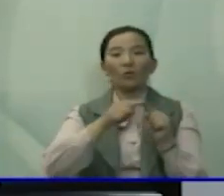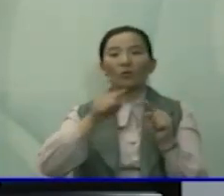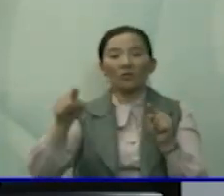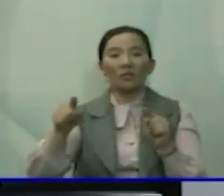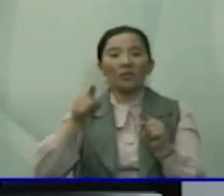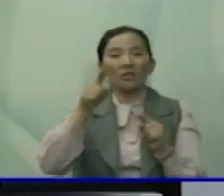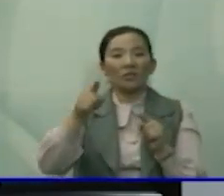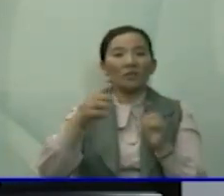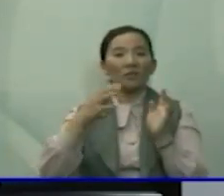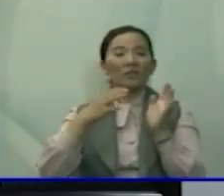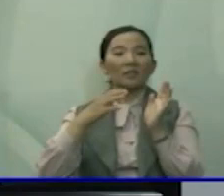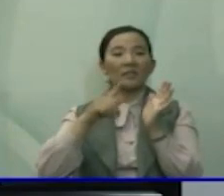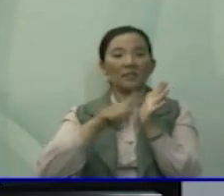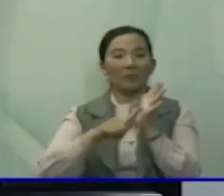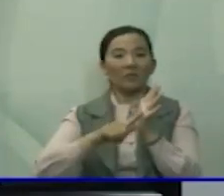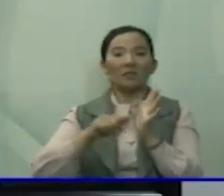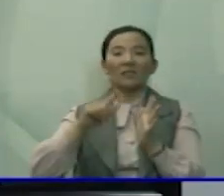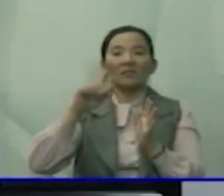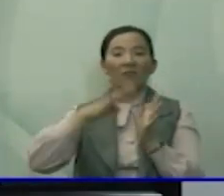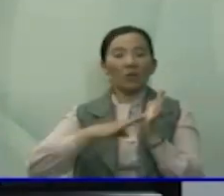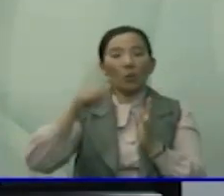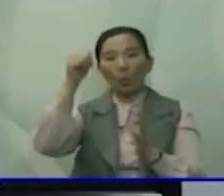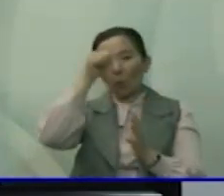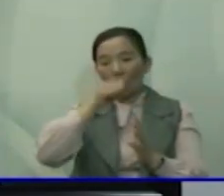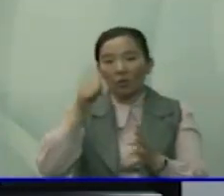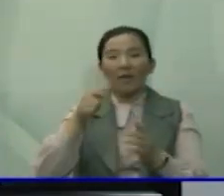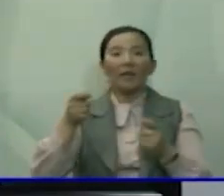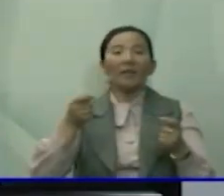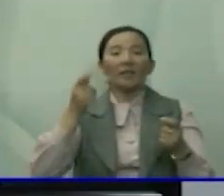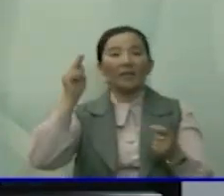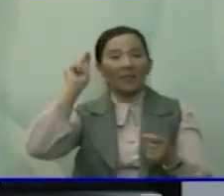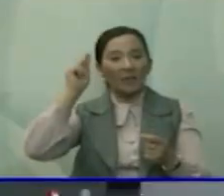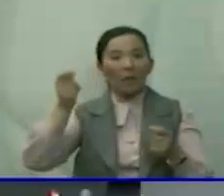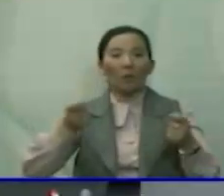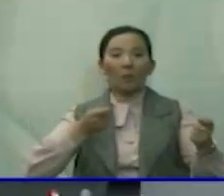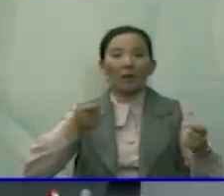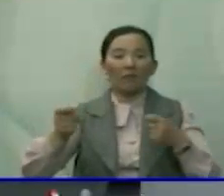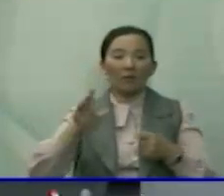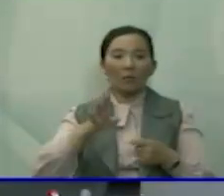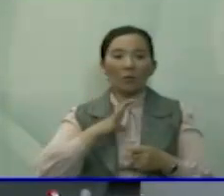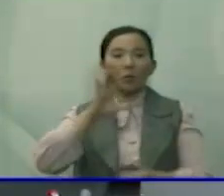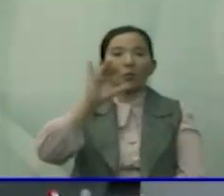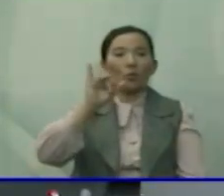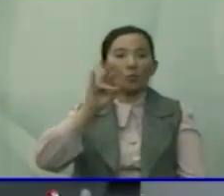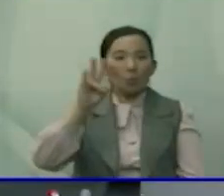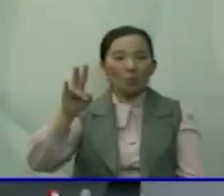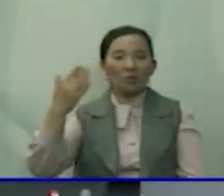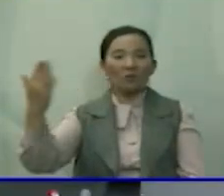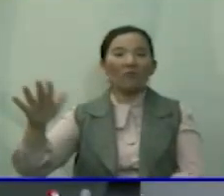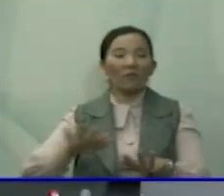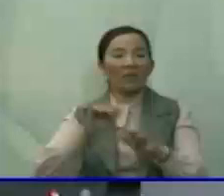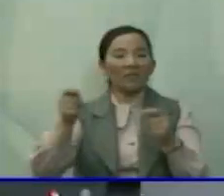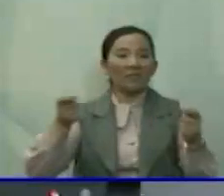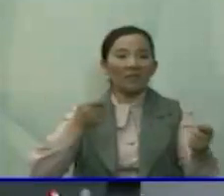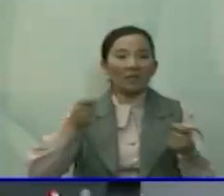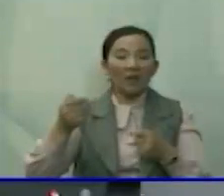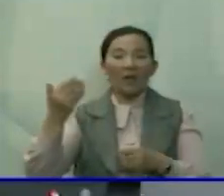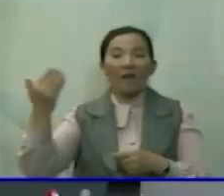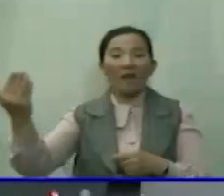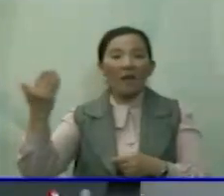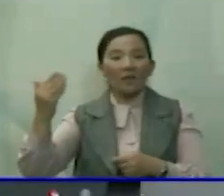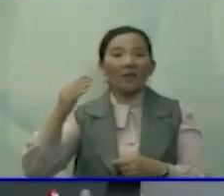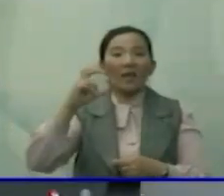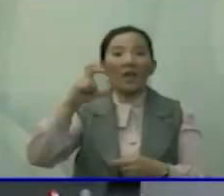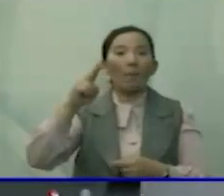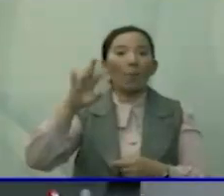1279 год в китае правило сунской династии и эту эпоху называют золотым